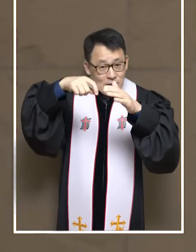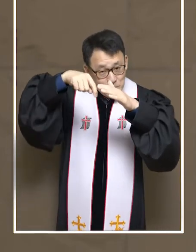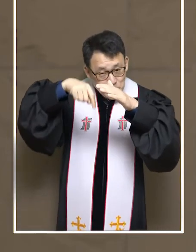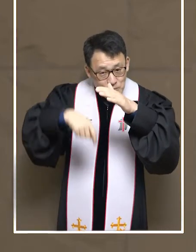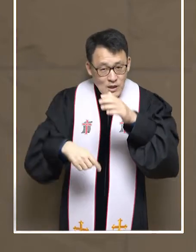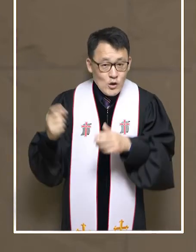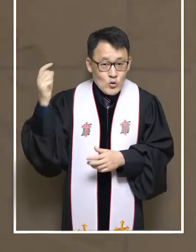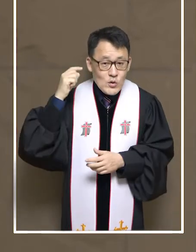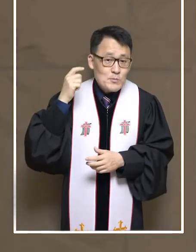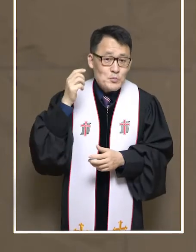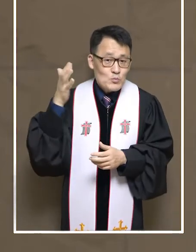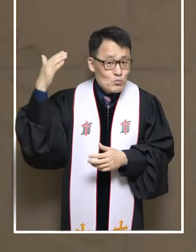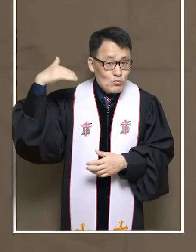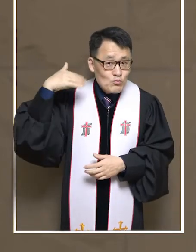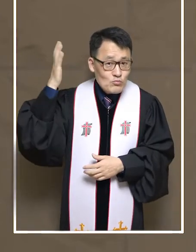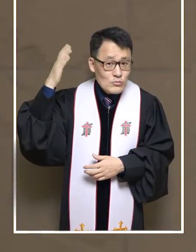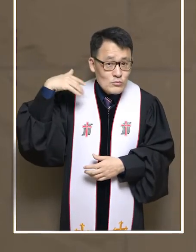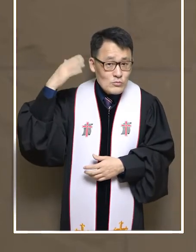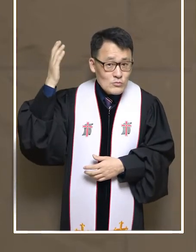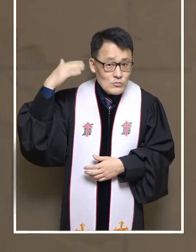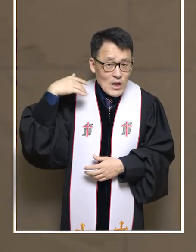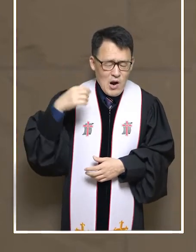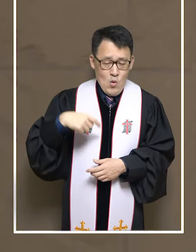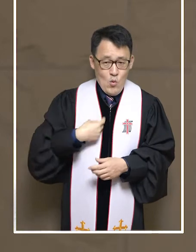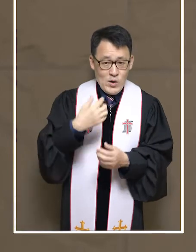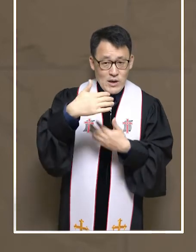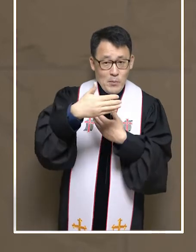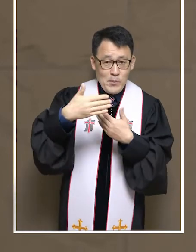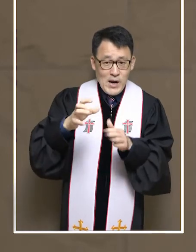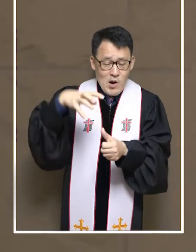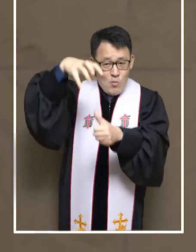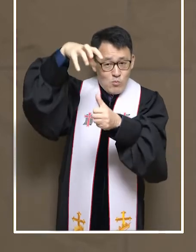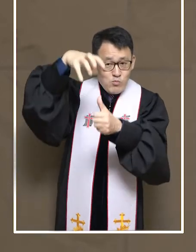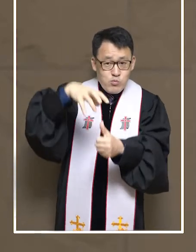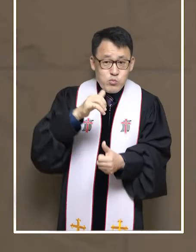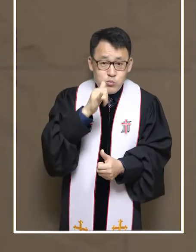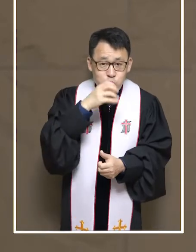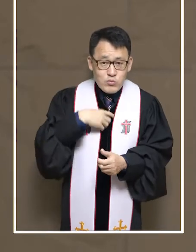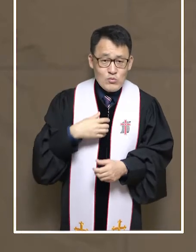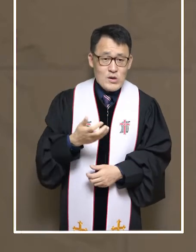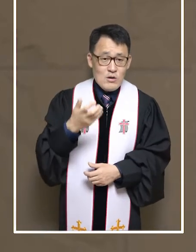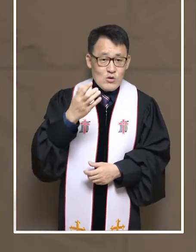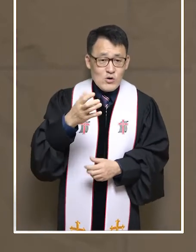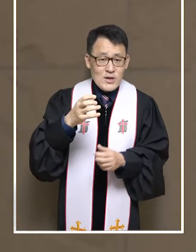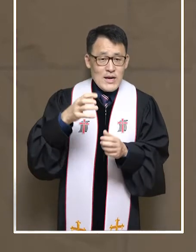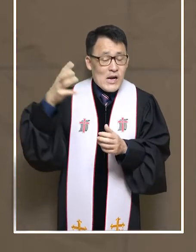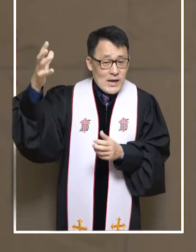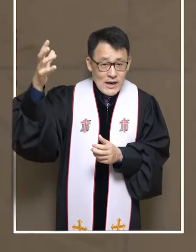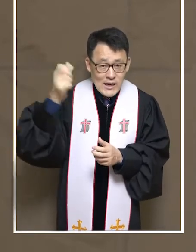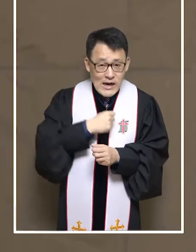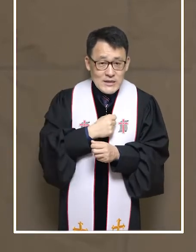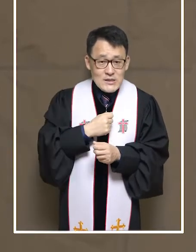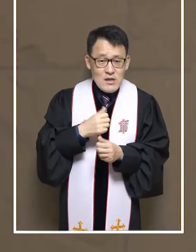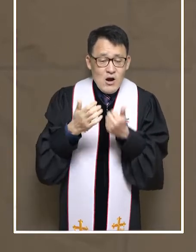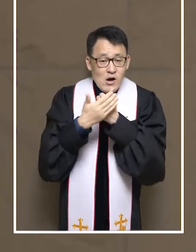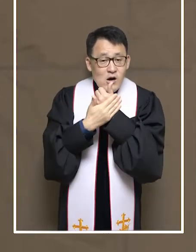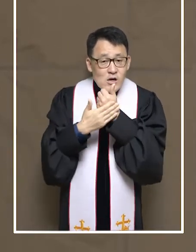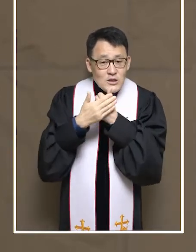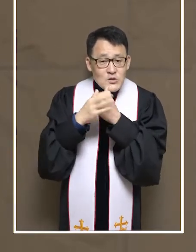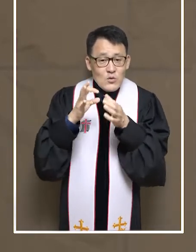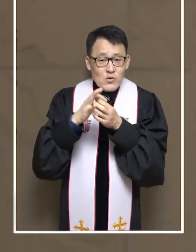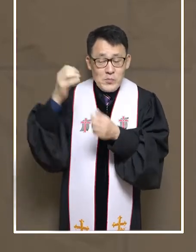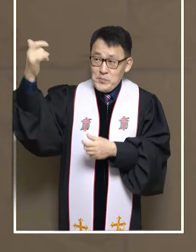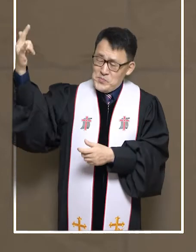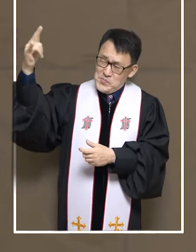여러분, 지하 100m 소리도 들리지 않는 캄캄한 독방에 갇혀 있으면서